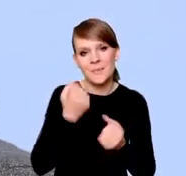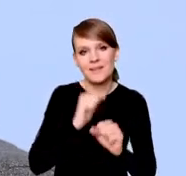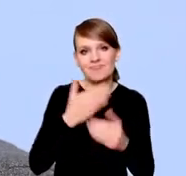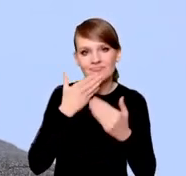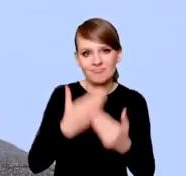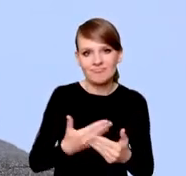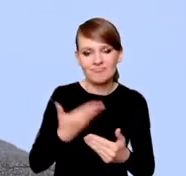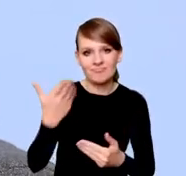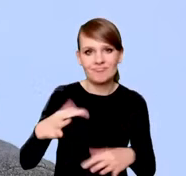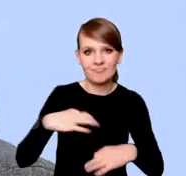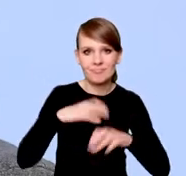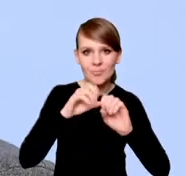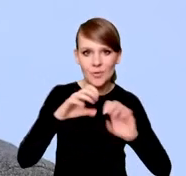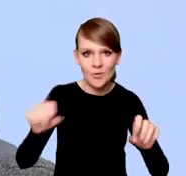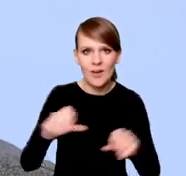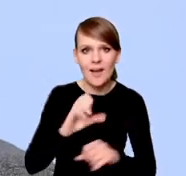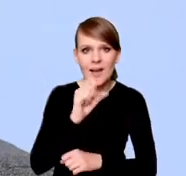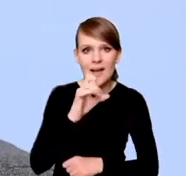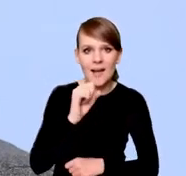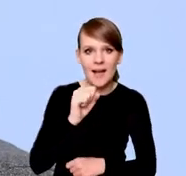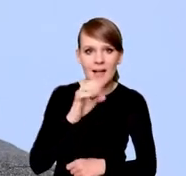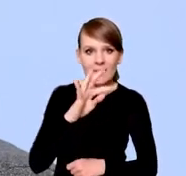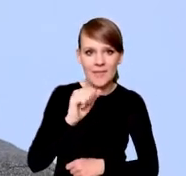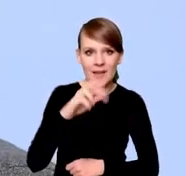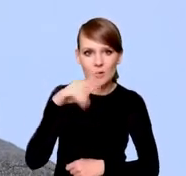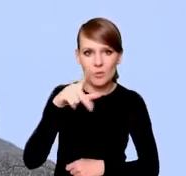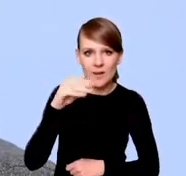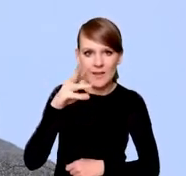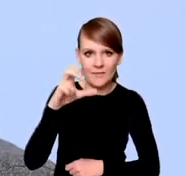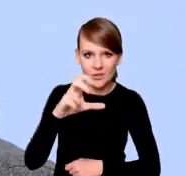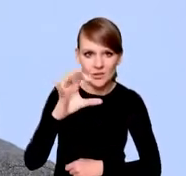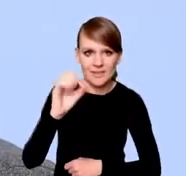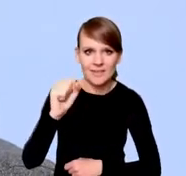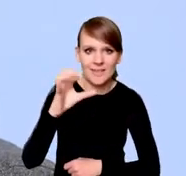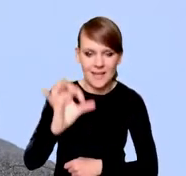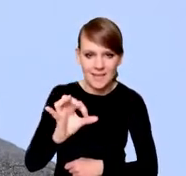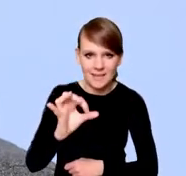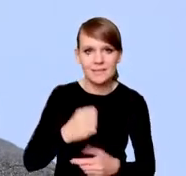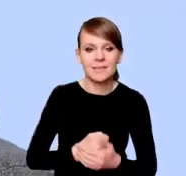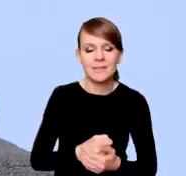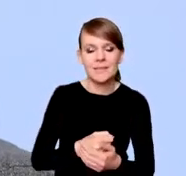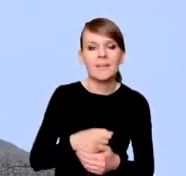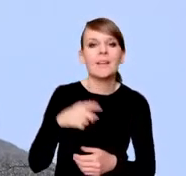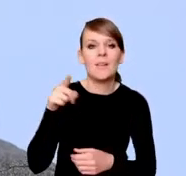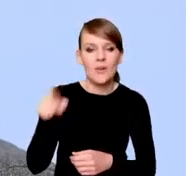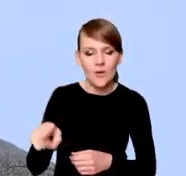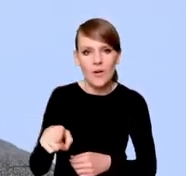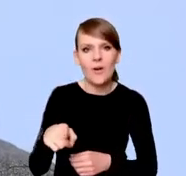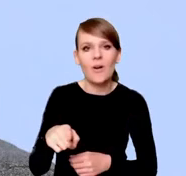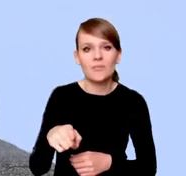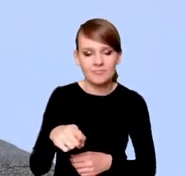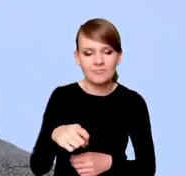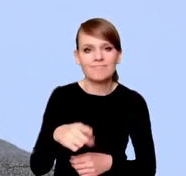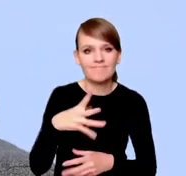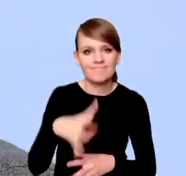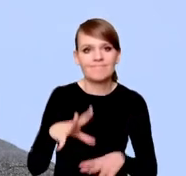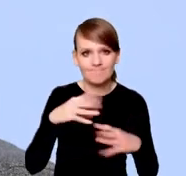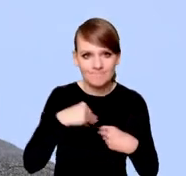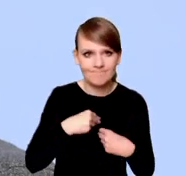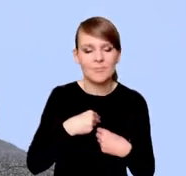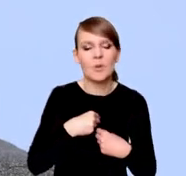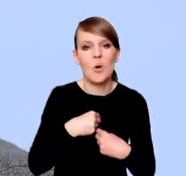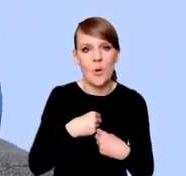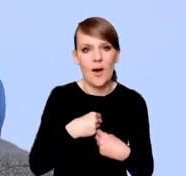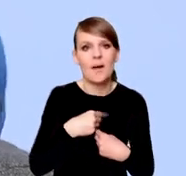profesor Agacie Lulewicz-Sas, że na siebie wzięła obowiązek właśnie przeprowadzenia